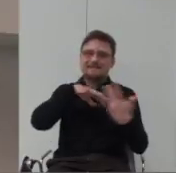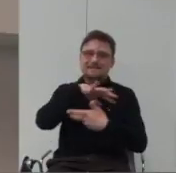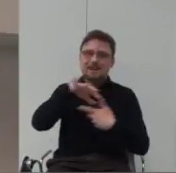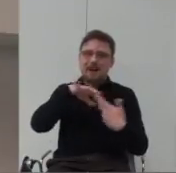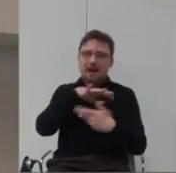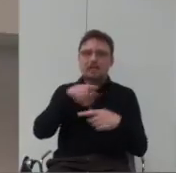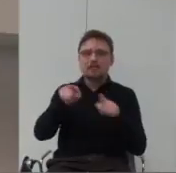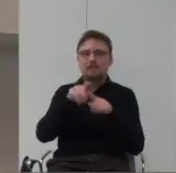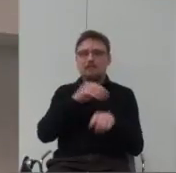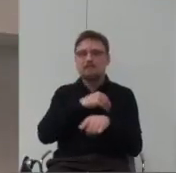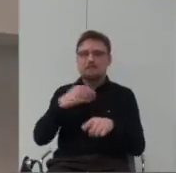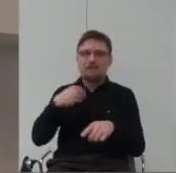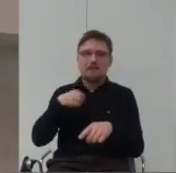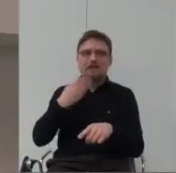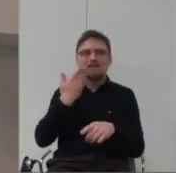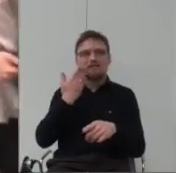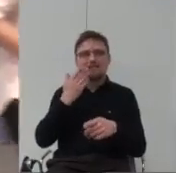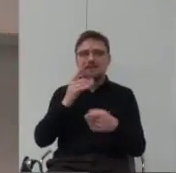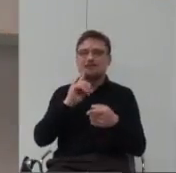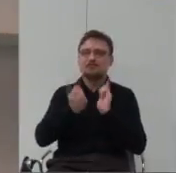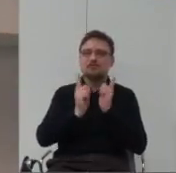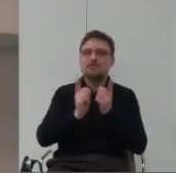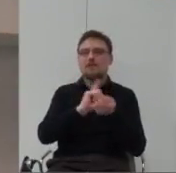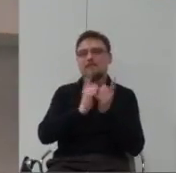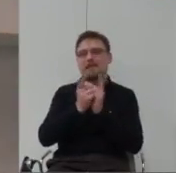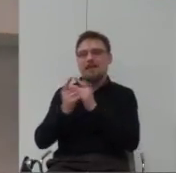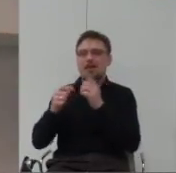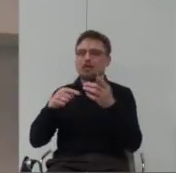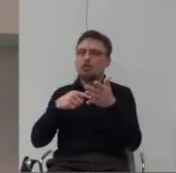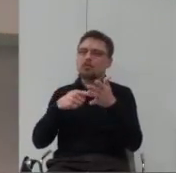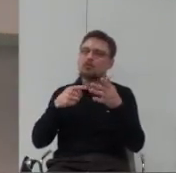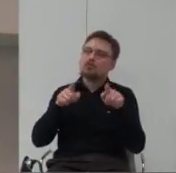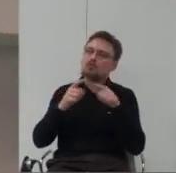tym czasie turbulencji światowych i